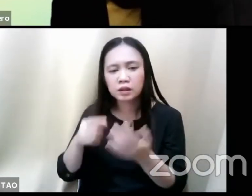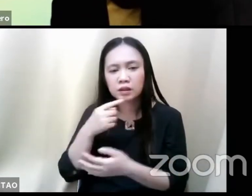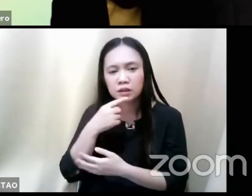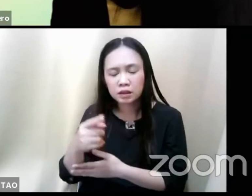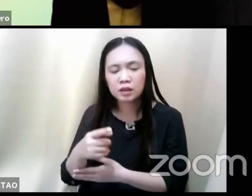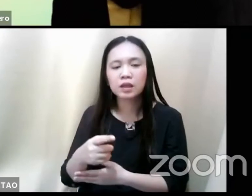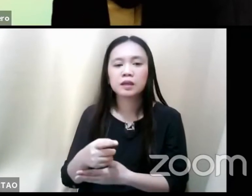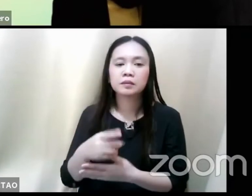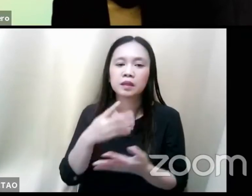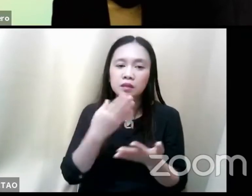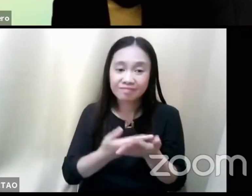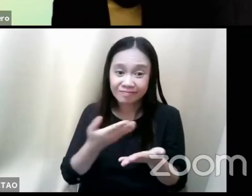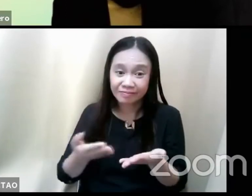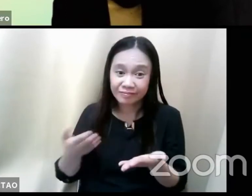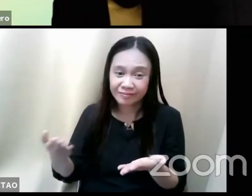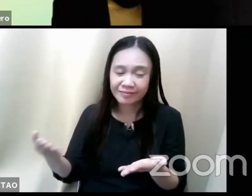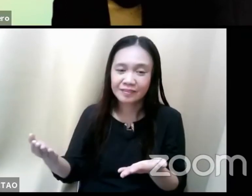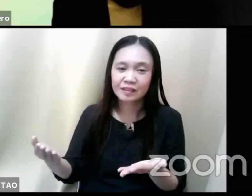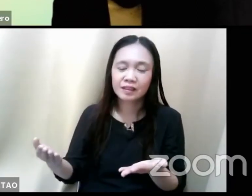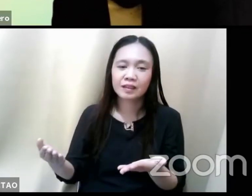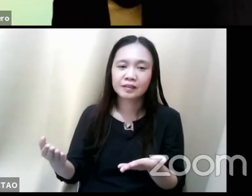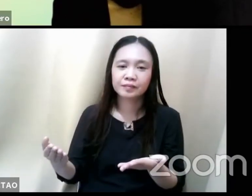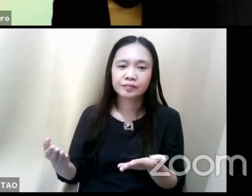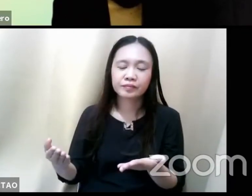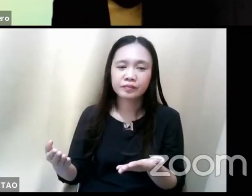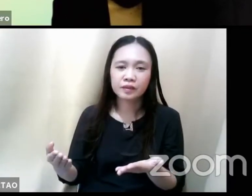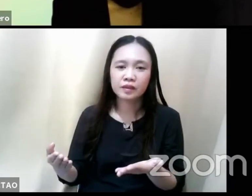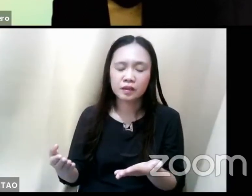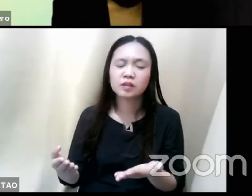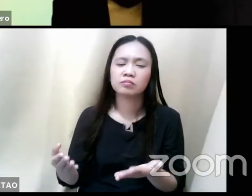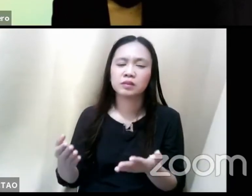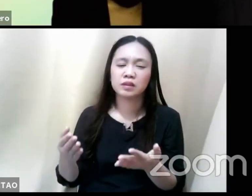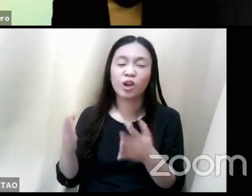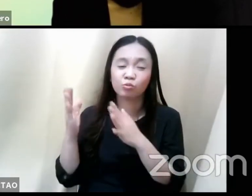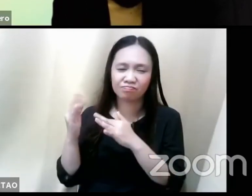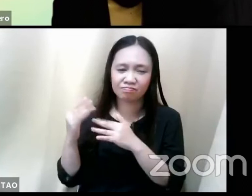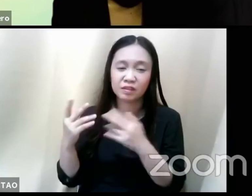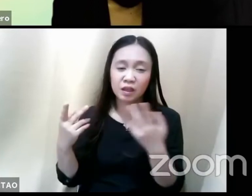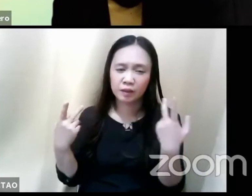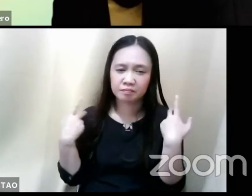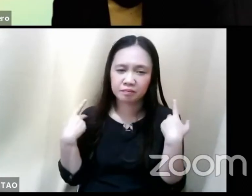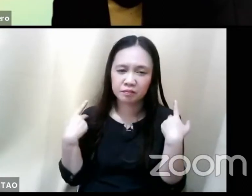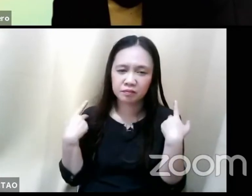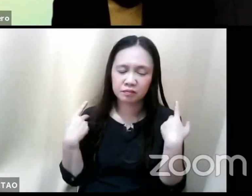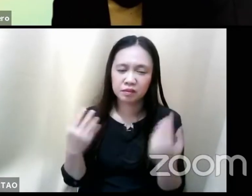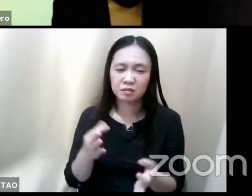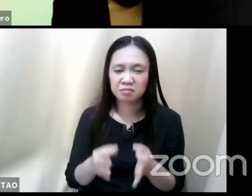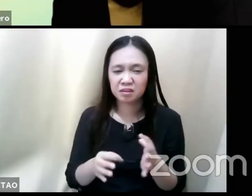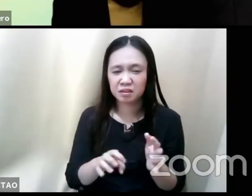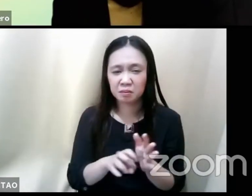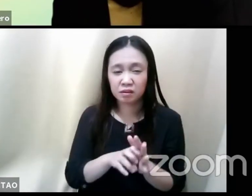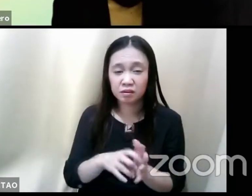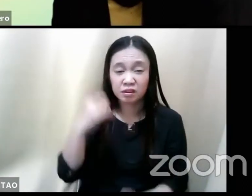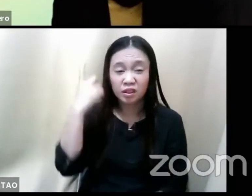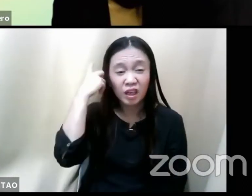tools and equipment, no, na redundancy, sana meron. Kasi the moment na walang hearing aid yung tao, the moment